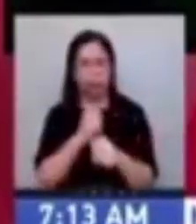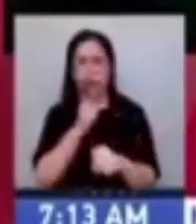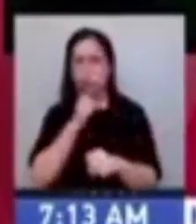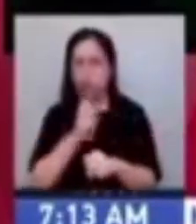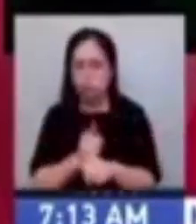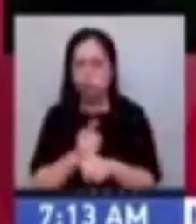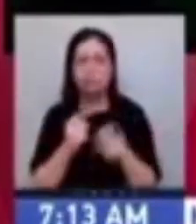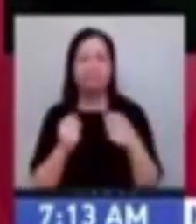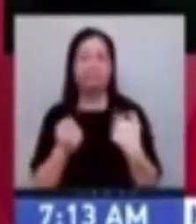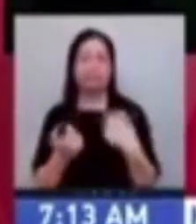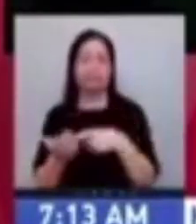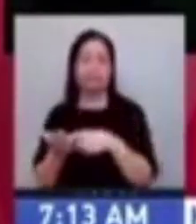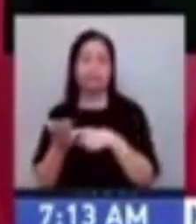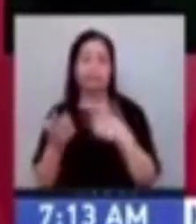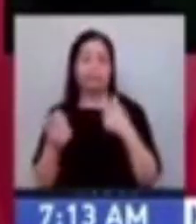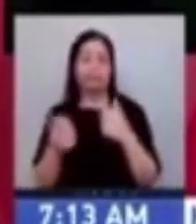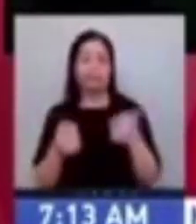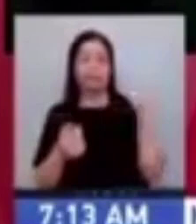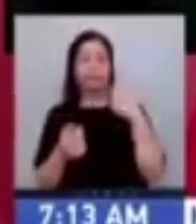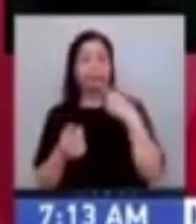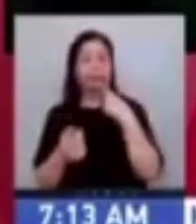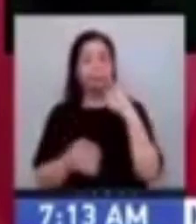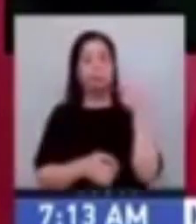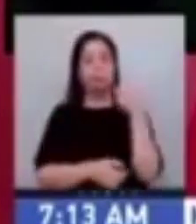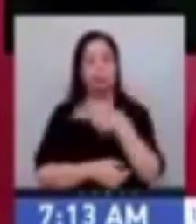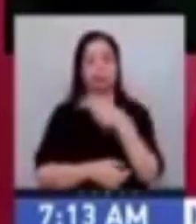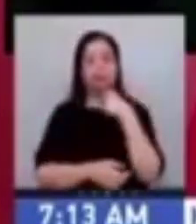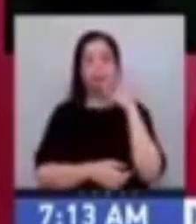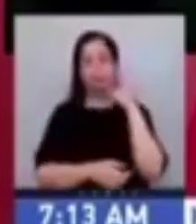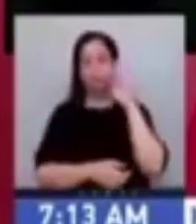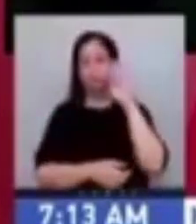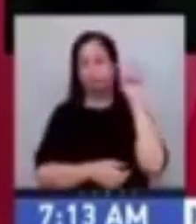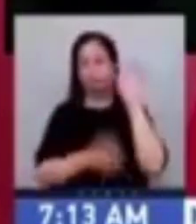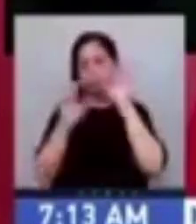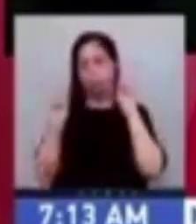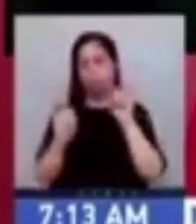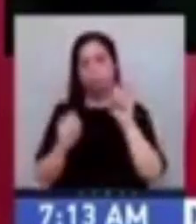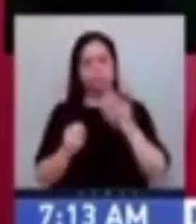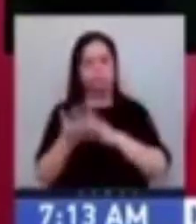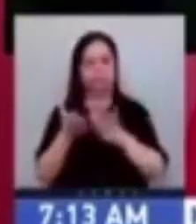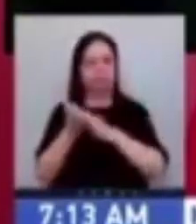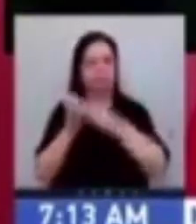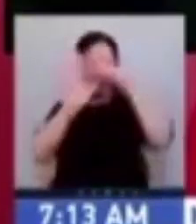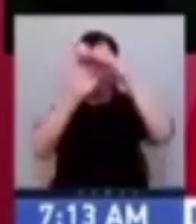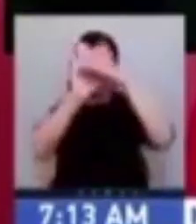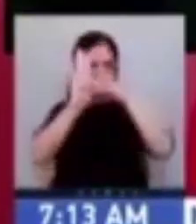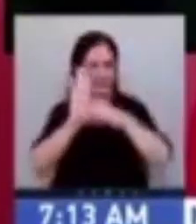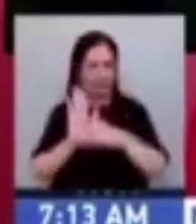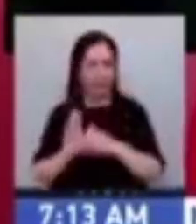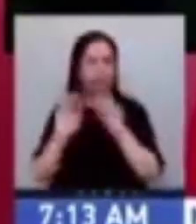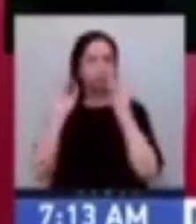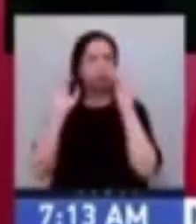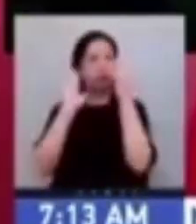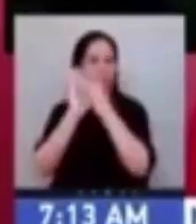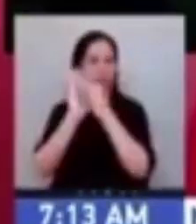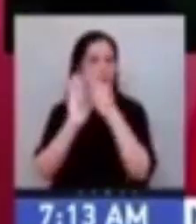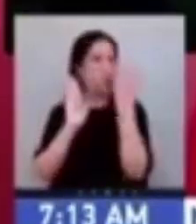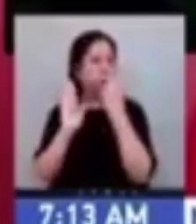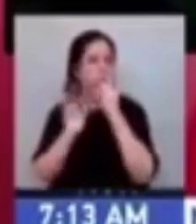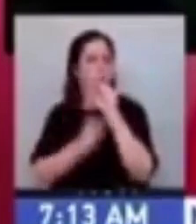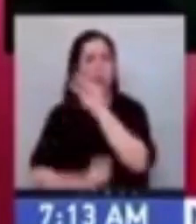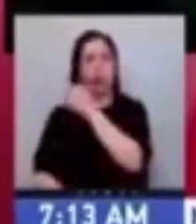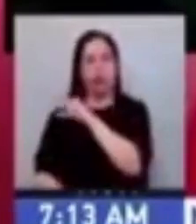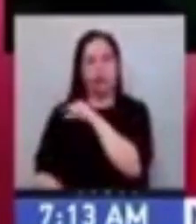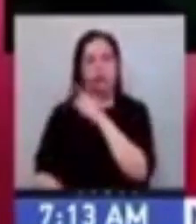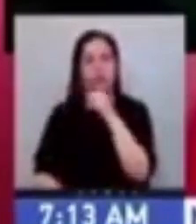rin ng ating Pangulo Ferdinand Bongbong Marcos Jr. na linisin ang listahan at ilagay yung mga kwalipikadong beneficiaryo